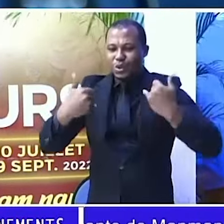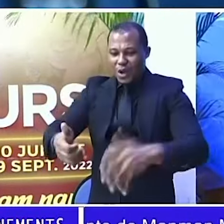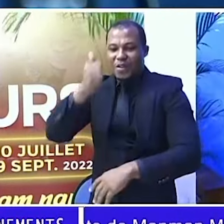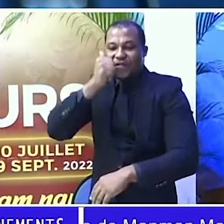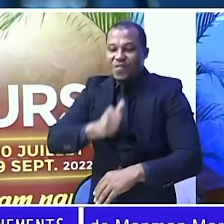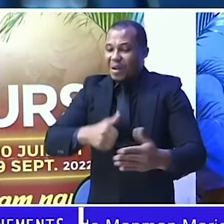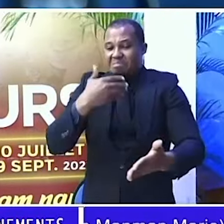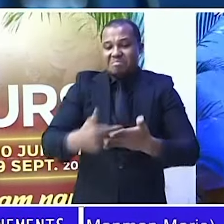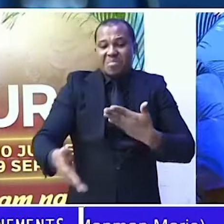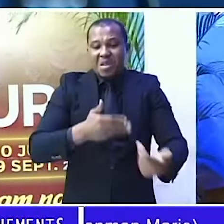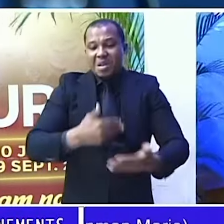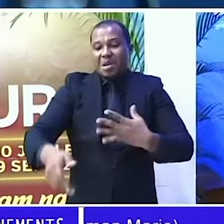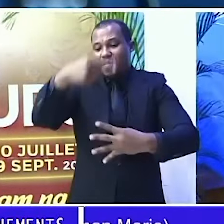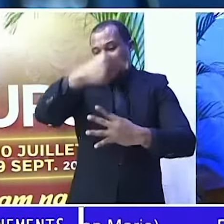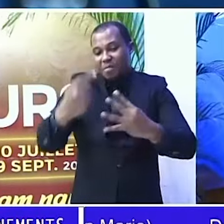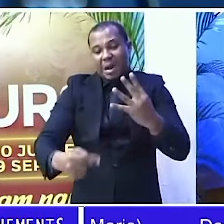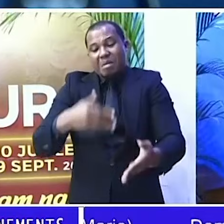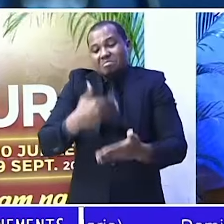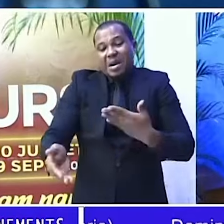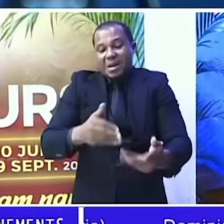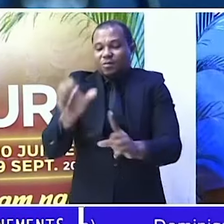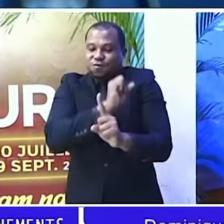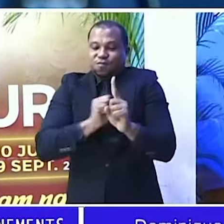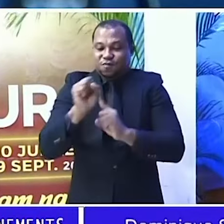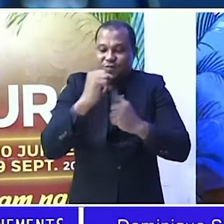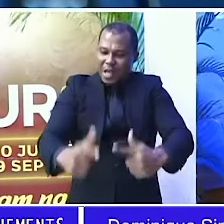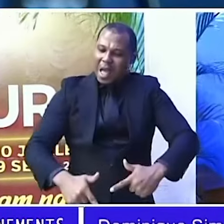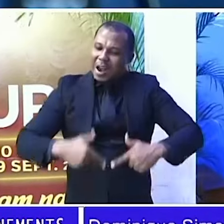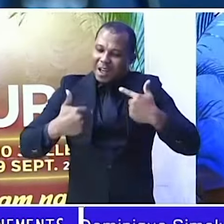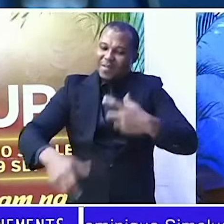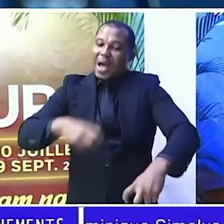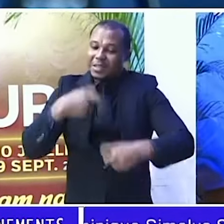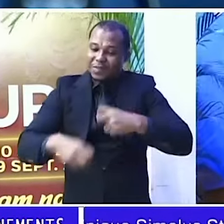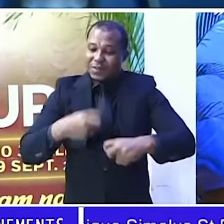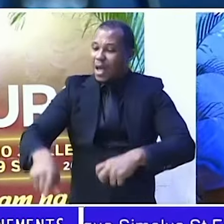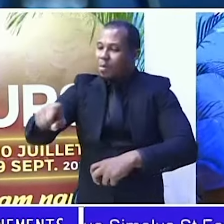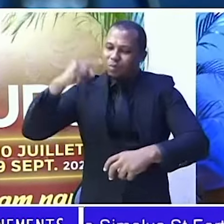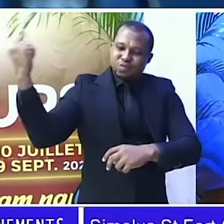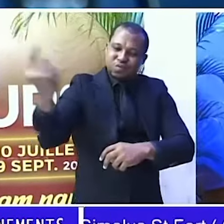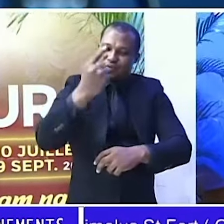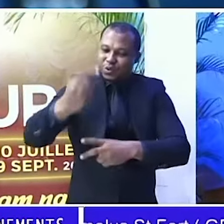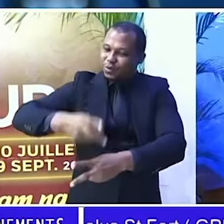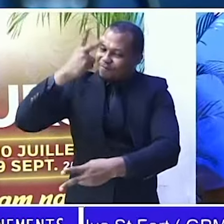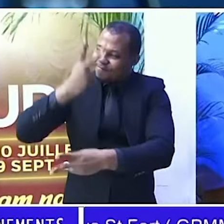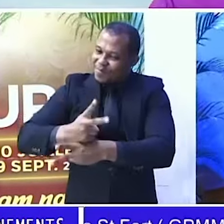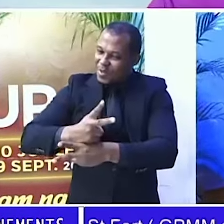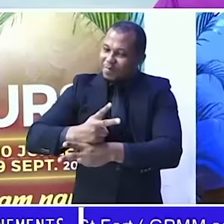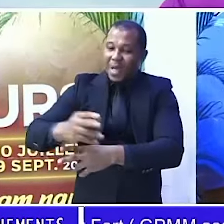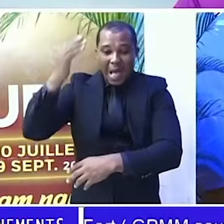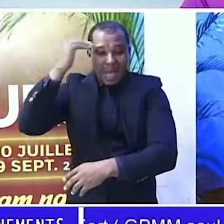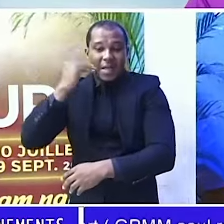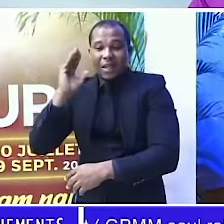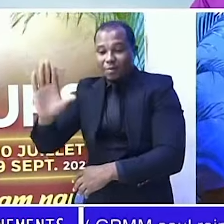malgré situation la vie a difficile, ou kembe tête. Je dis à